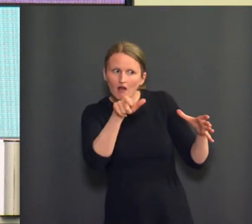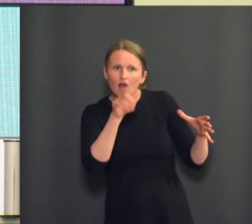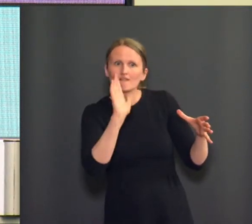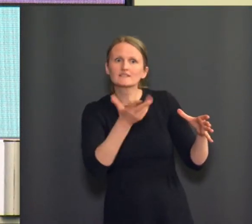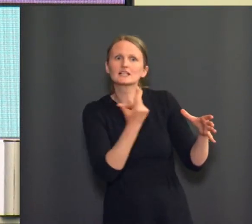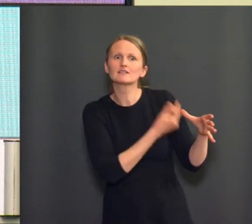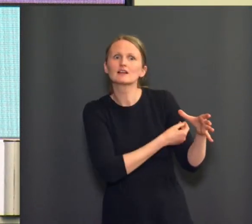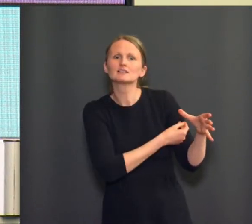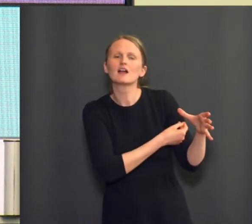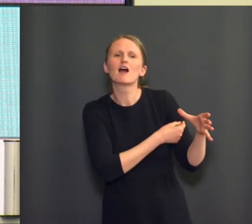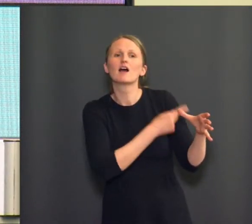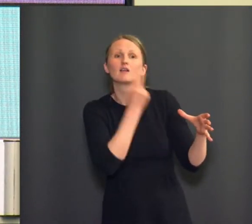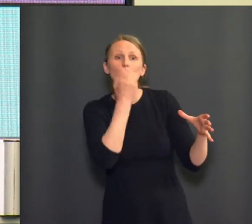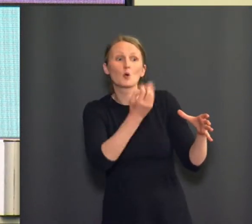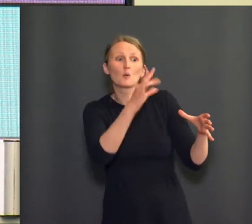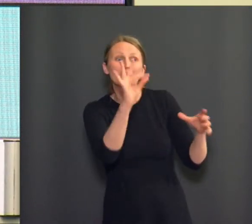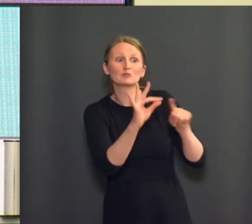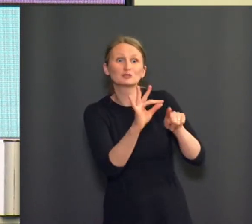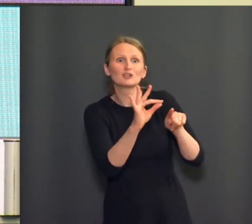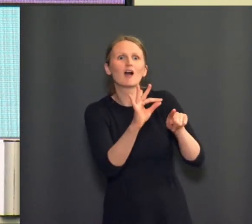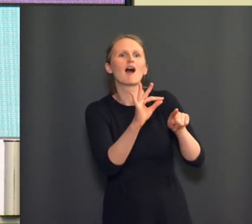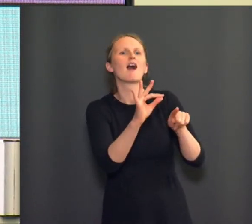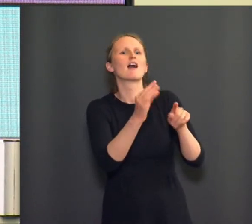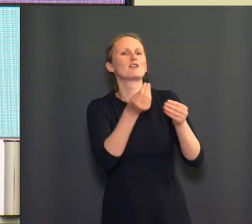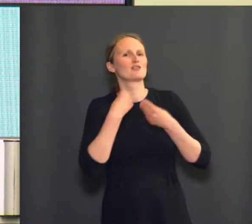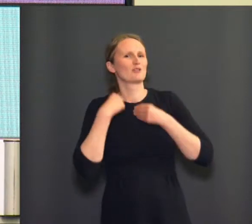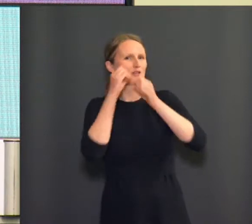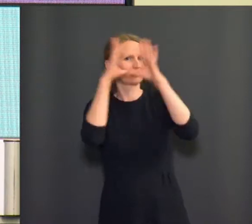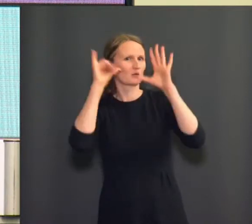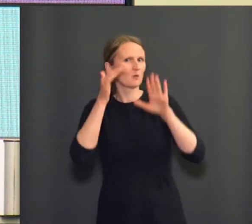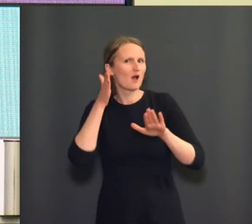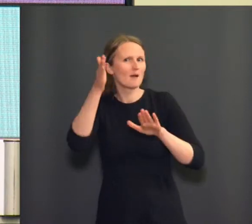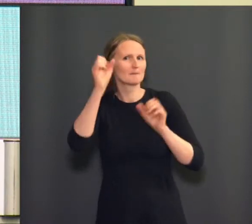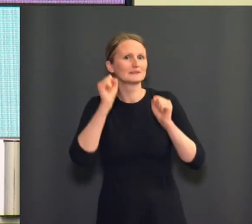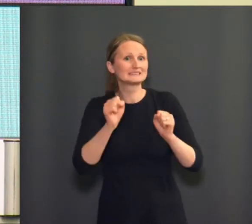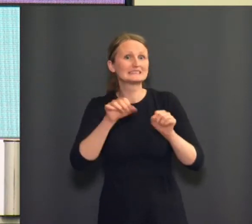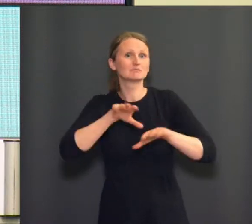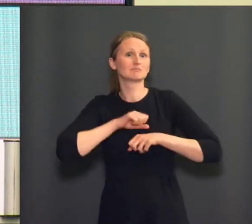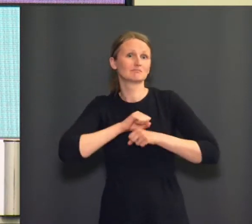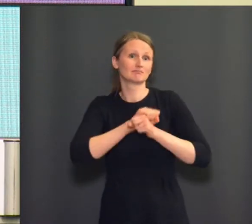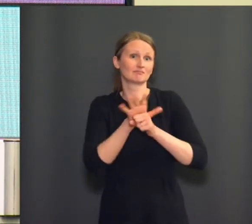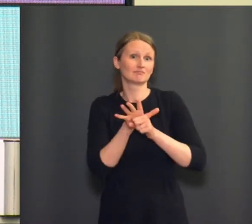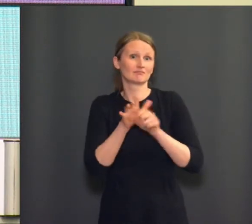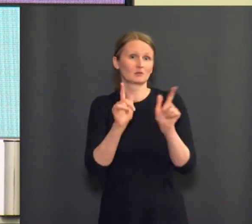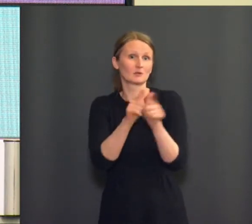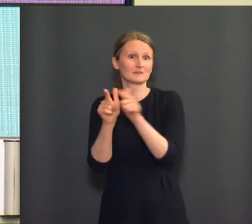des contaminations, mais tout spécialement l'évolution des hospitalisations.